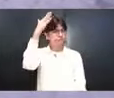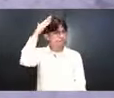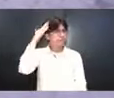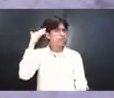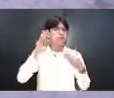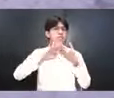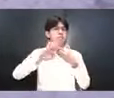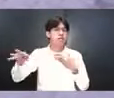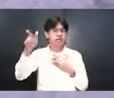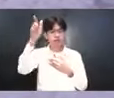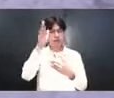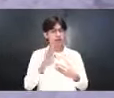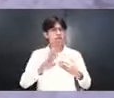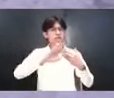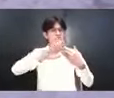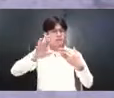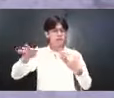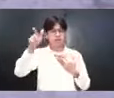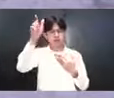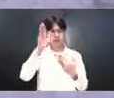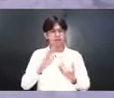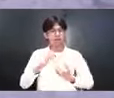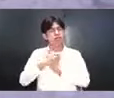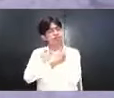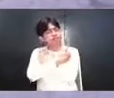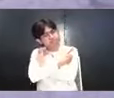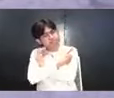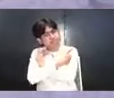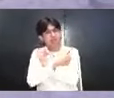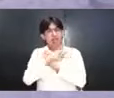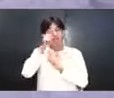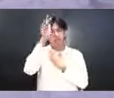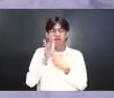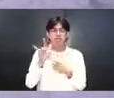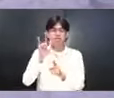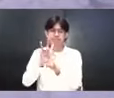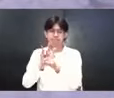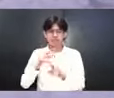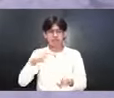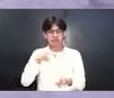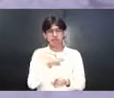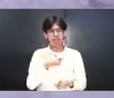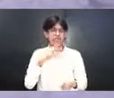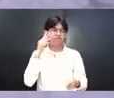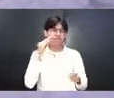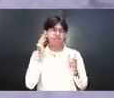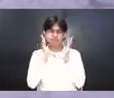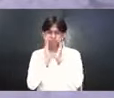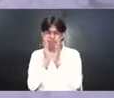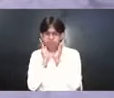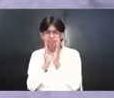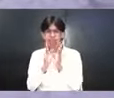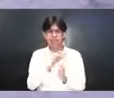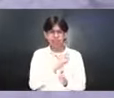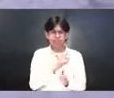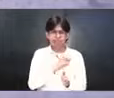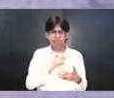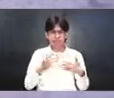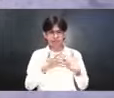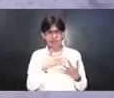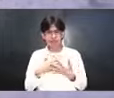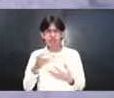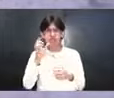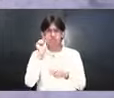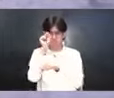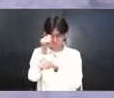Come home to God's embrace. Punta ka sa Kanya. Kahit hiyang-hiya ka, kahit nakatungo ka,